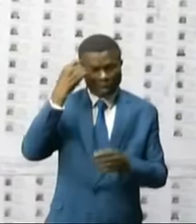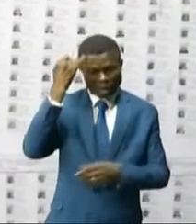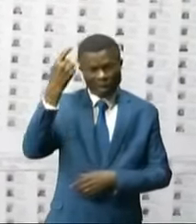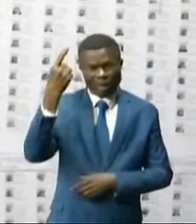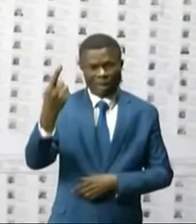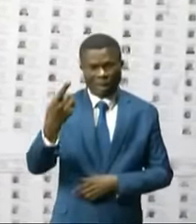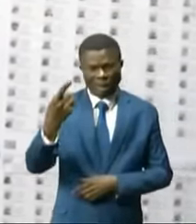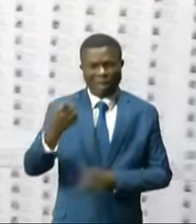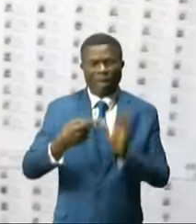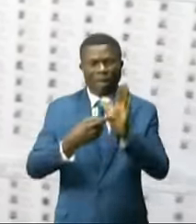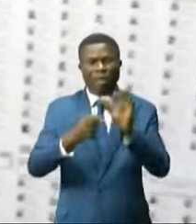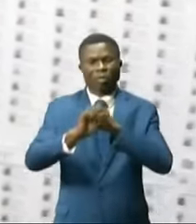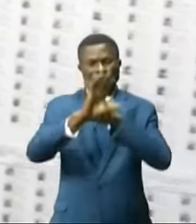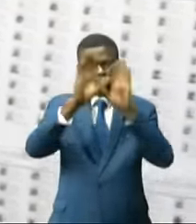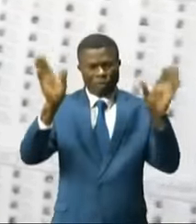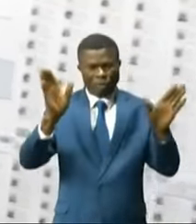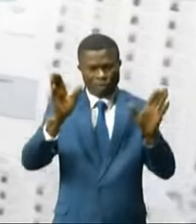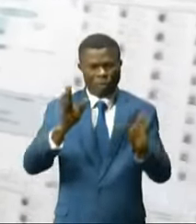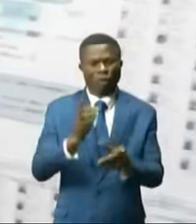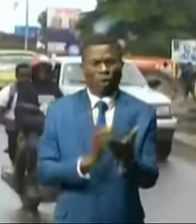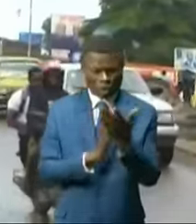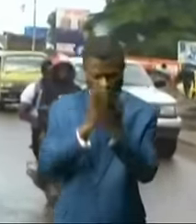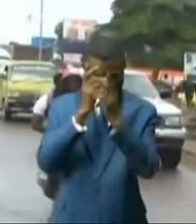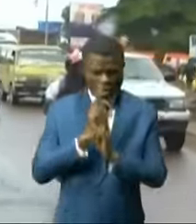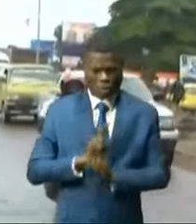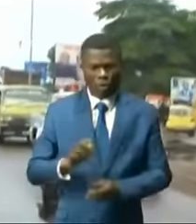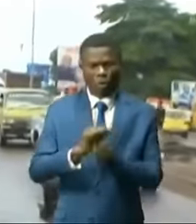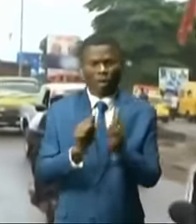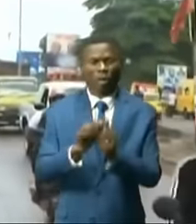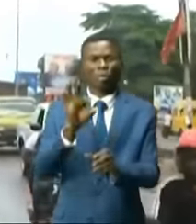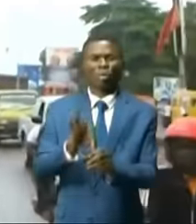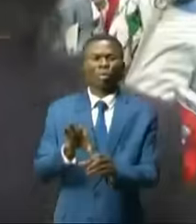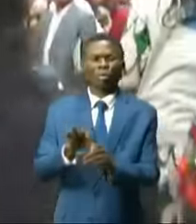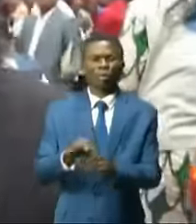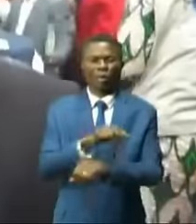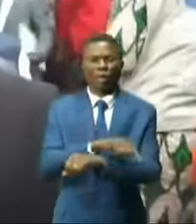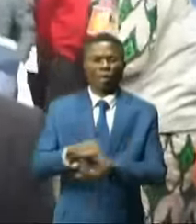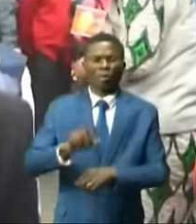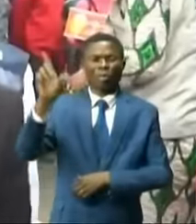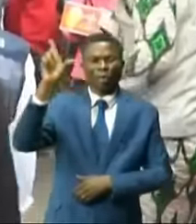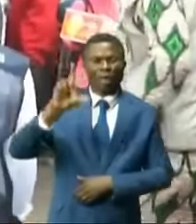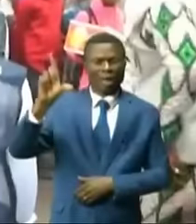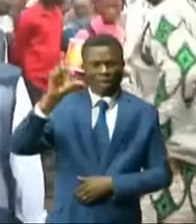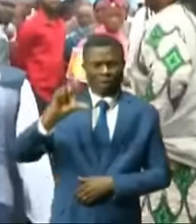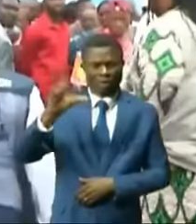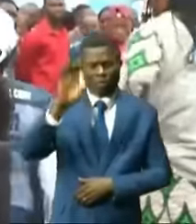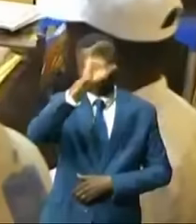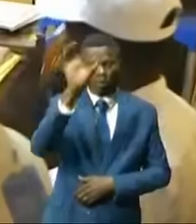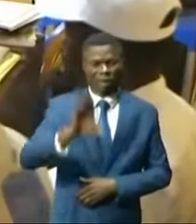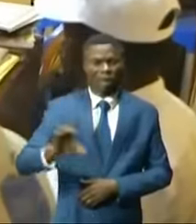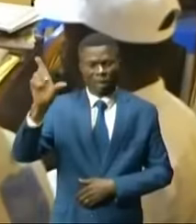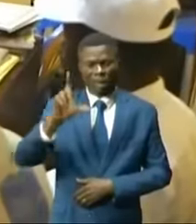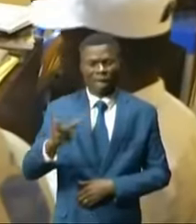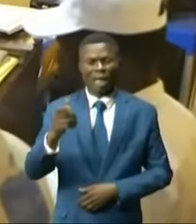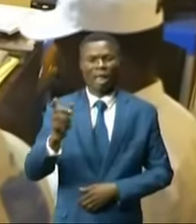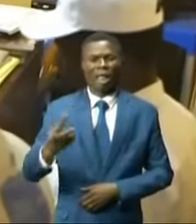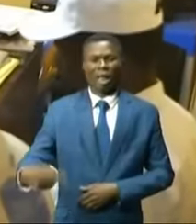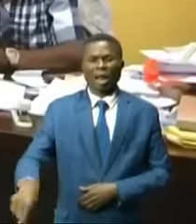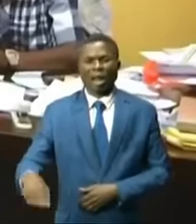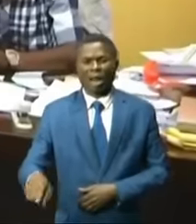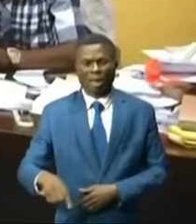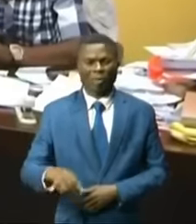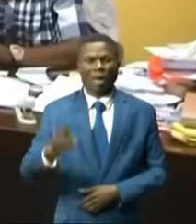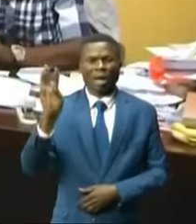vue d'assurer la transparence et la crédibilité du processus électoral. À l'antenne de Limété, qui compte les communes de Limété et Limba Ingaba, la